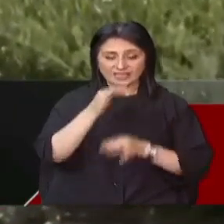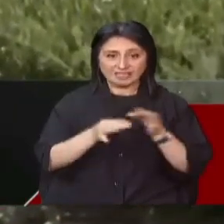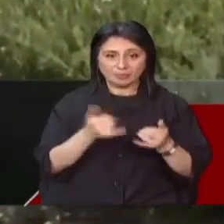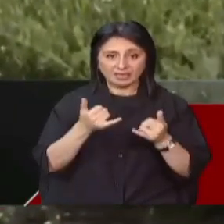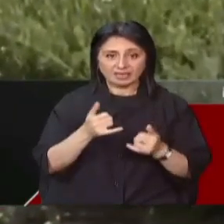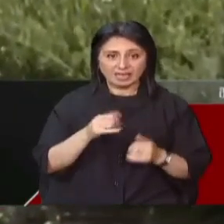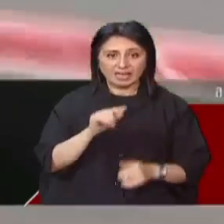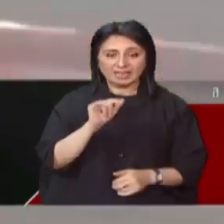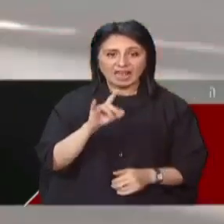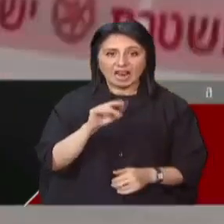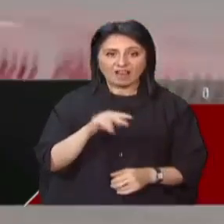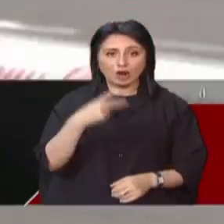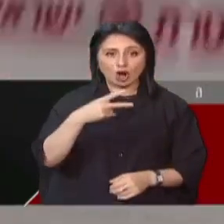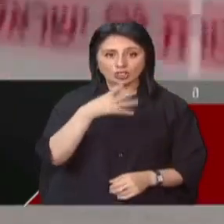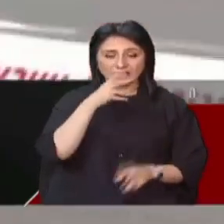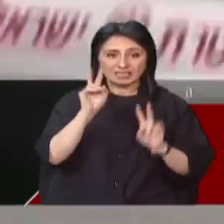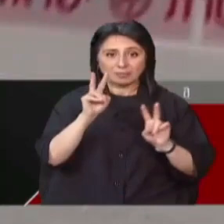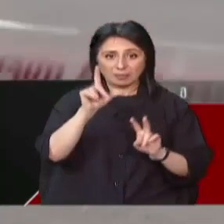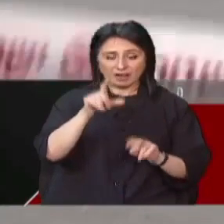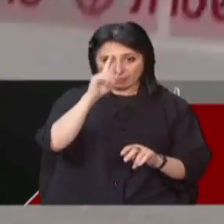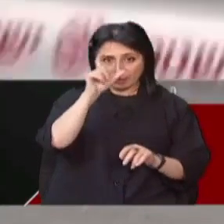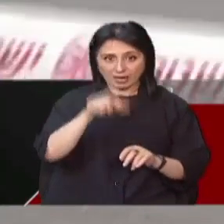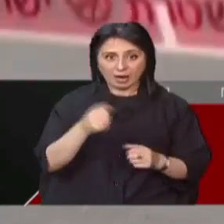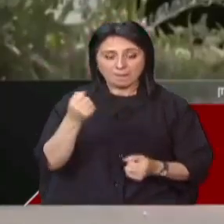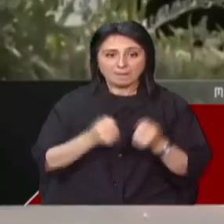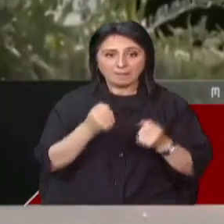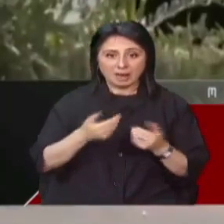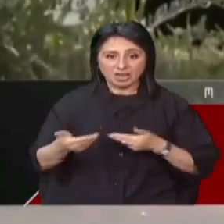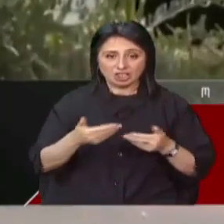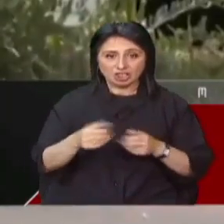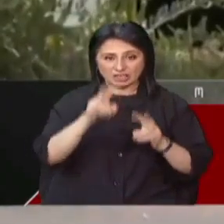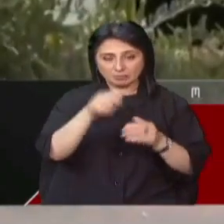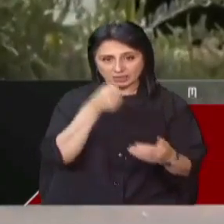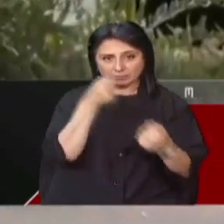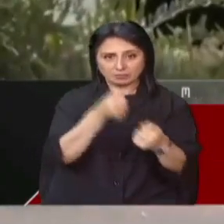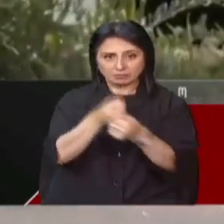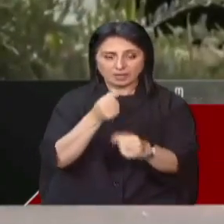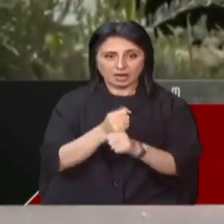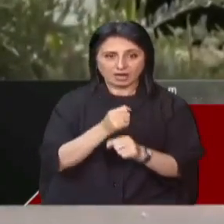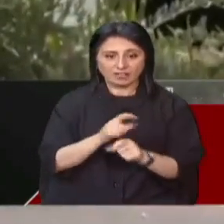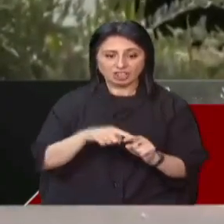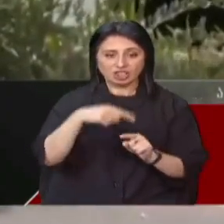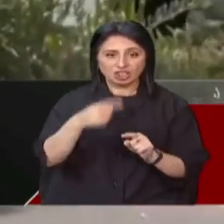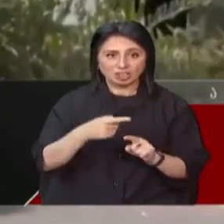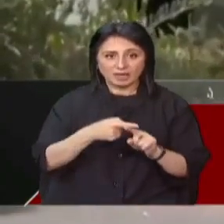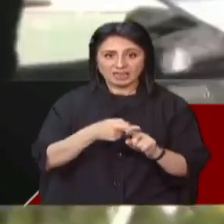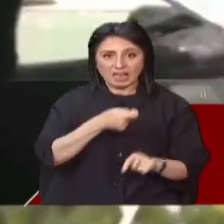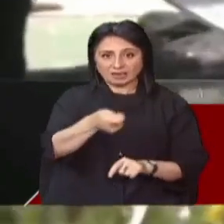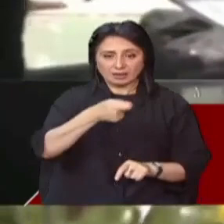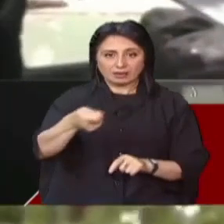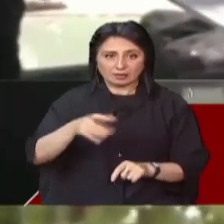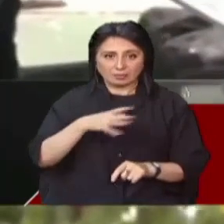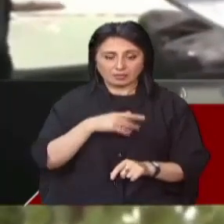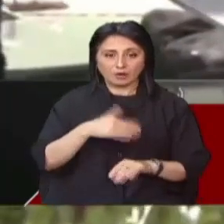დღეს თელ ავივში 20 წლის პალესტინელი მამაკაცი ავტომობილით ქვეითებს გამიზნულად დაეჯახა. შემდეგ კი დანით შეეცადა